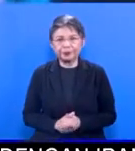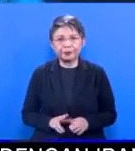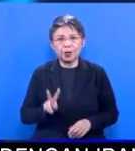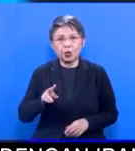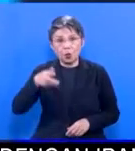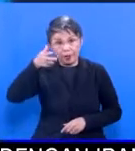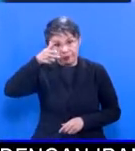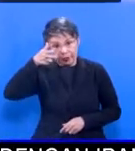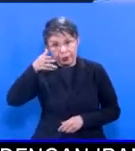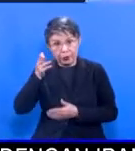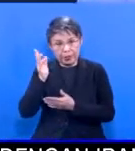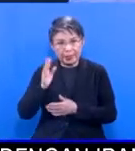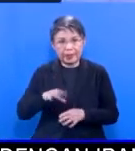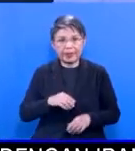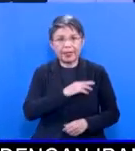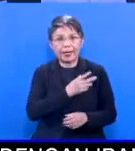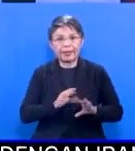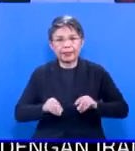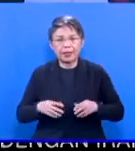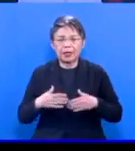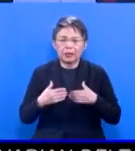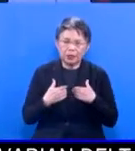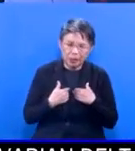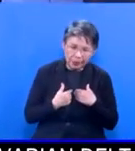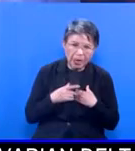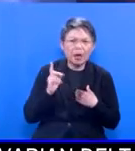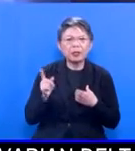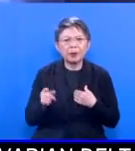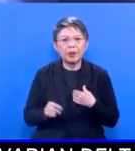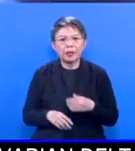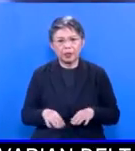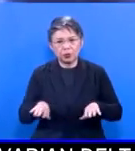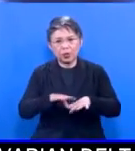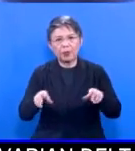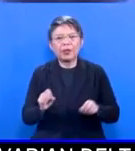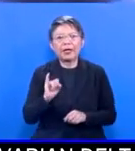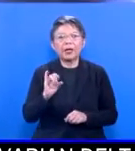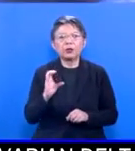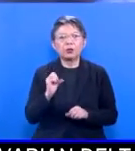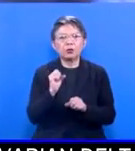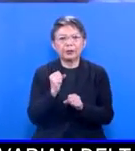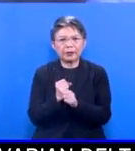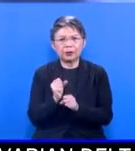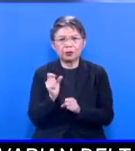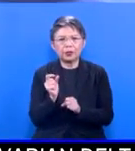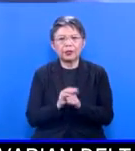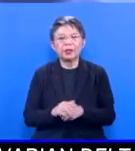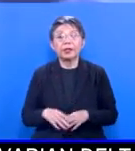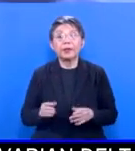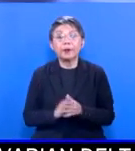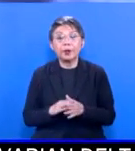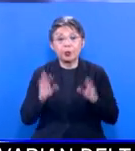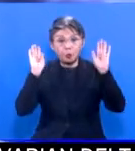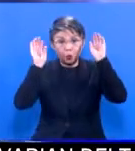Dua video yang memperlihatkan tenaga kesehatan kelelahan dan membludaknya ruang unit gawat darurat RSUD Dr. Haryono Ponorogo, Jawa Timur,